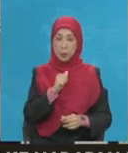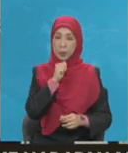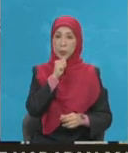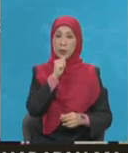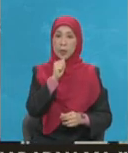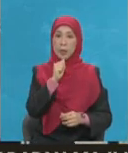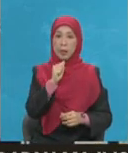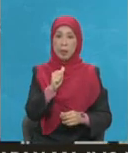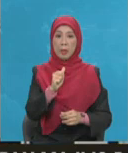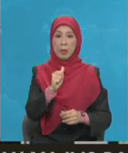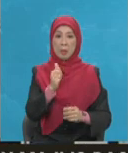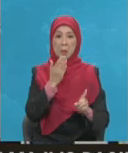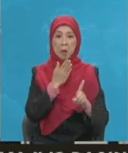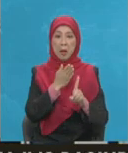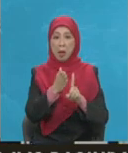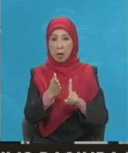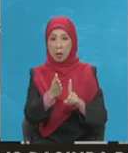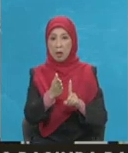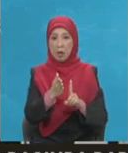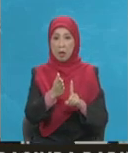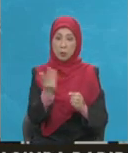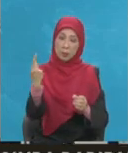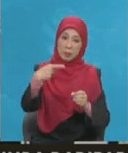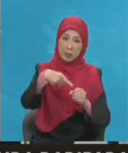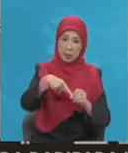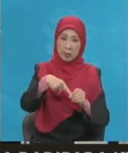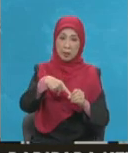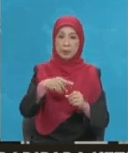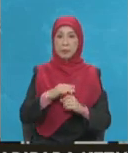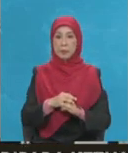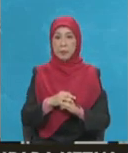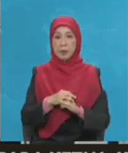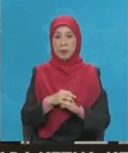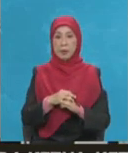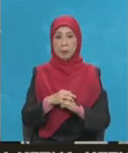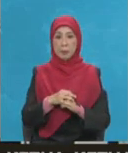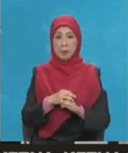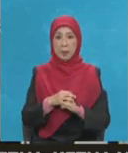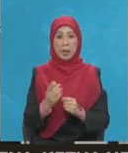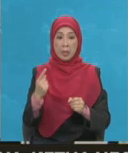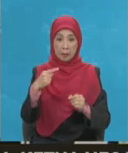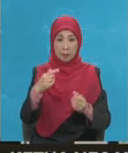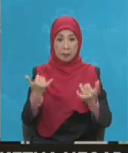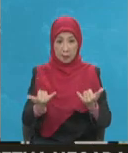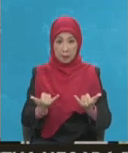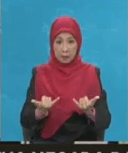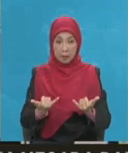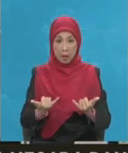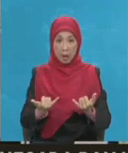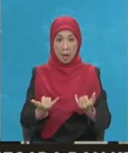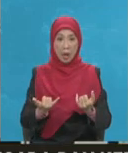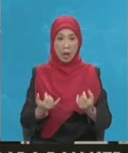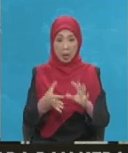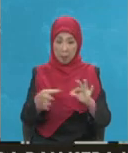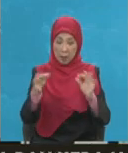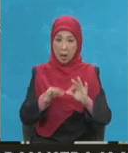menjadi halangan kepada penyataan ini, yang mana ini adalah merupakan hadis amat bersejarah